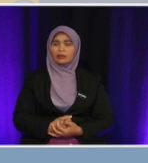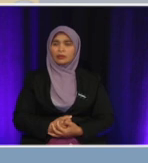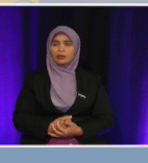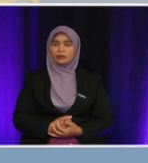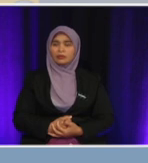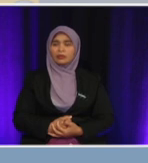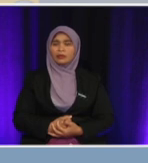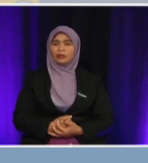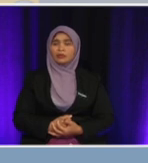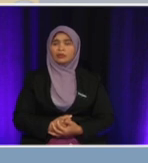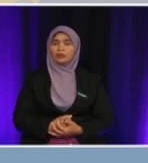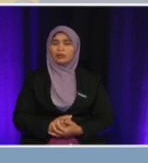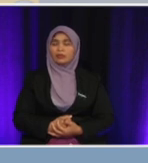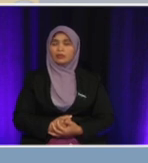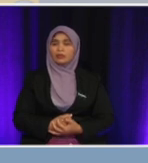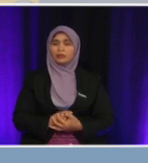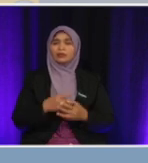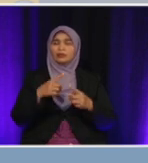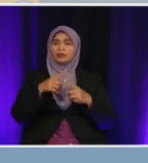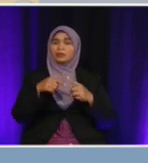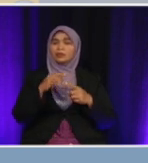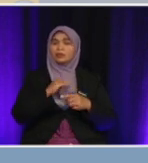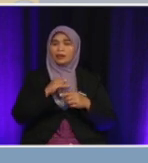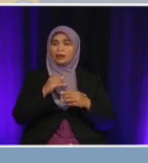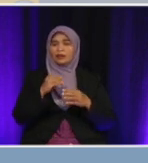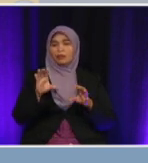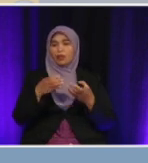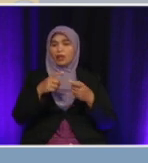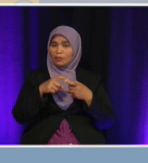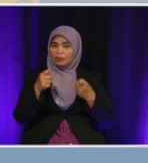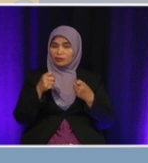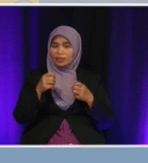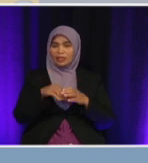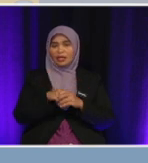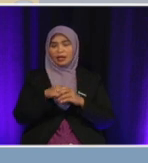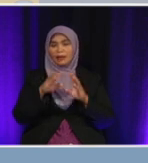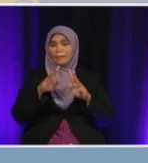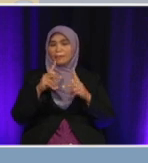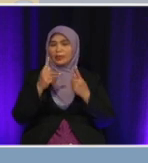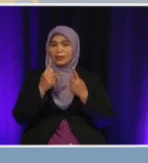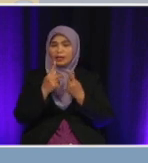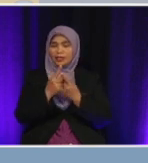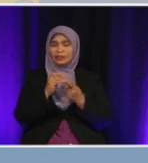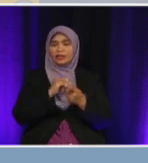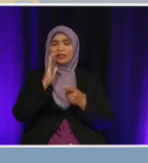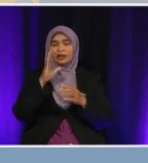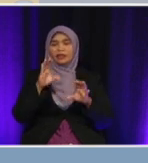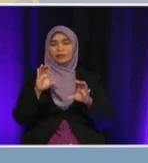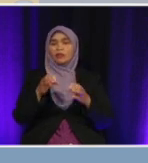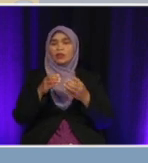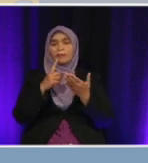apabila Saya ingin membuat satu keputusan di dalam kelas saya akan memberikan perbincangan dengan rata-rakan di kelas saya